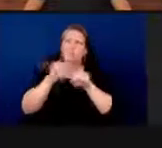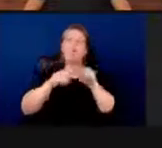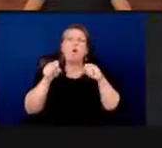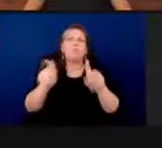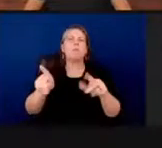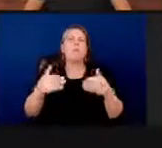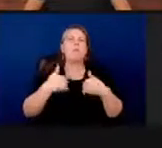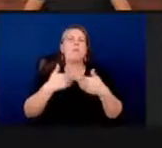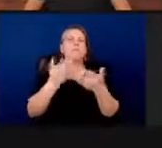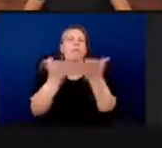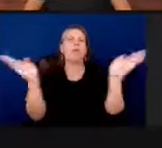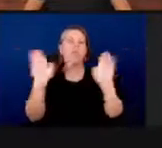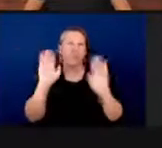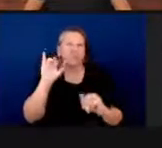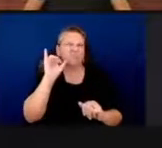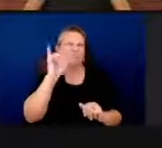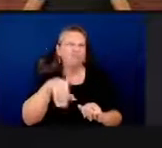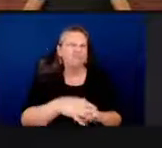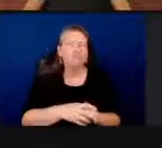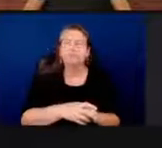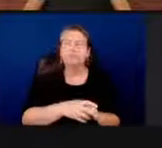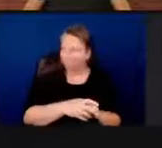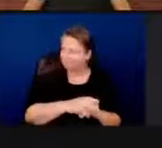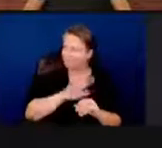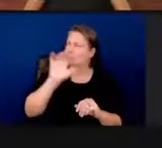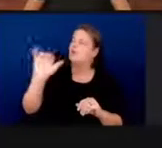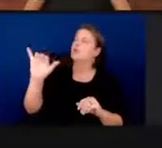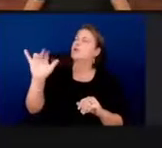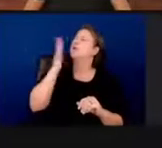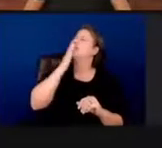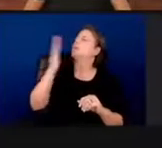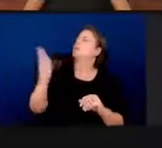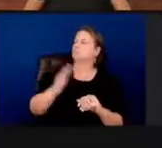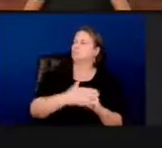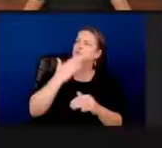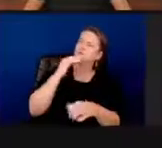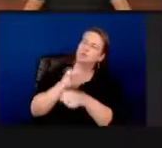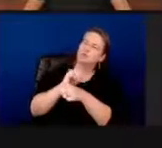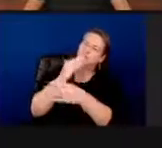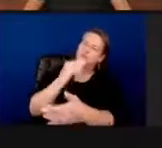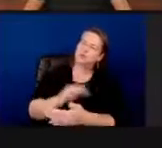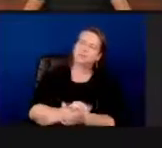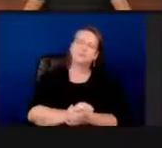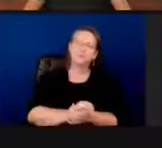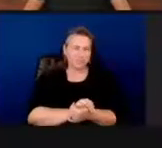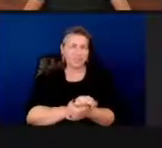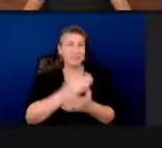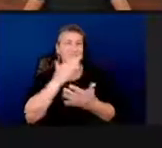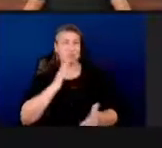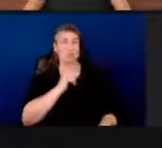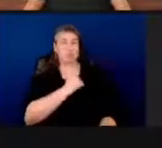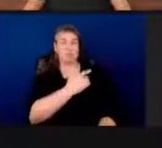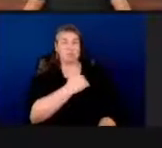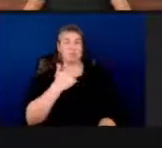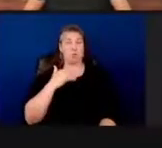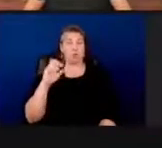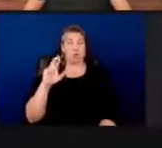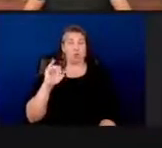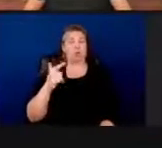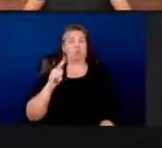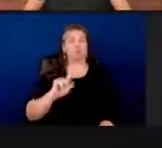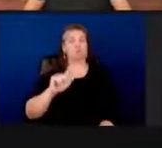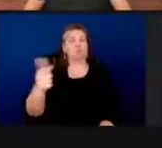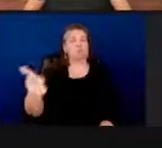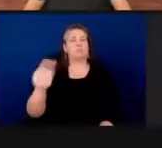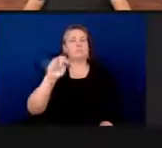نتيجة لهذا البرنامج أصبح بإمكان الطلاب أن يعرفوا كل المدارس وما هي الأمور والحصص التي تقدمها. شكرا لك عضو المجلس كريك، عضو